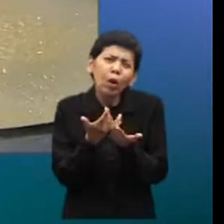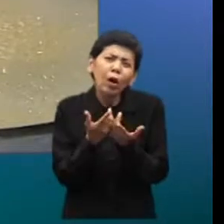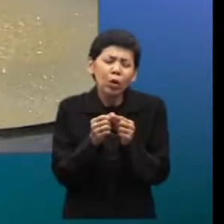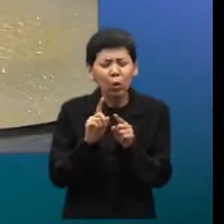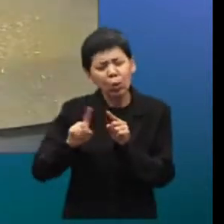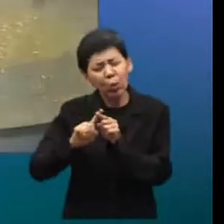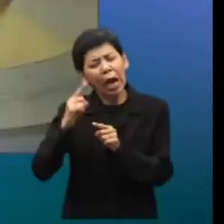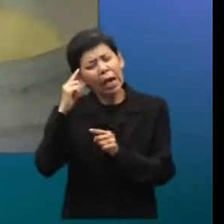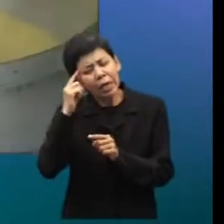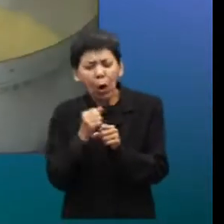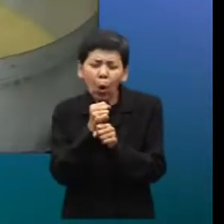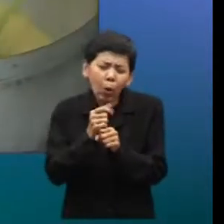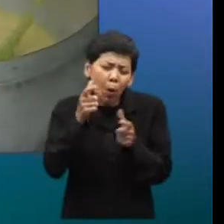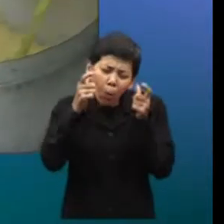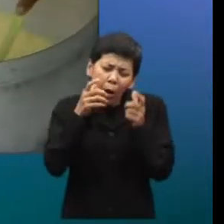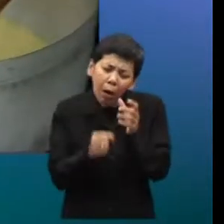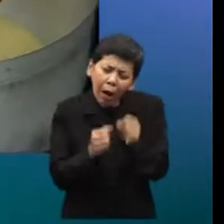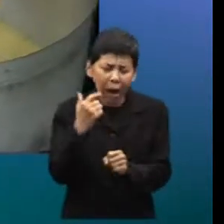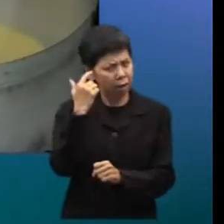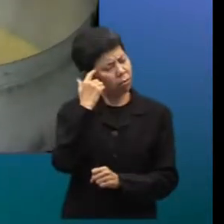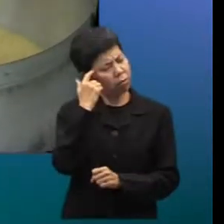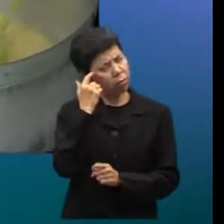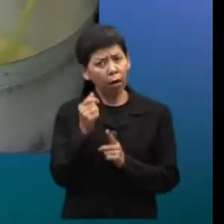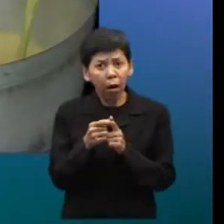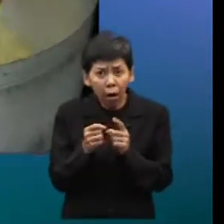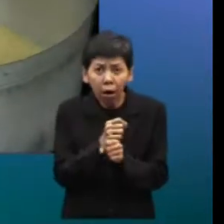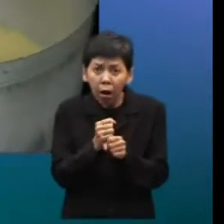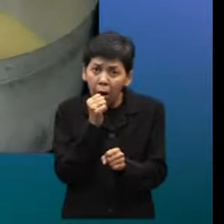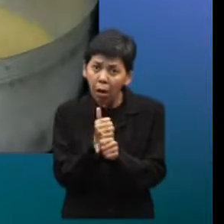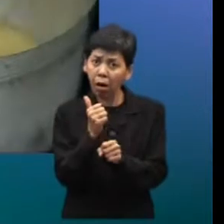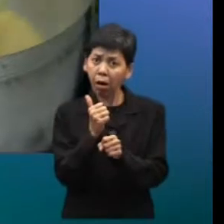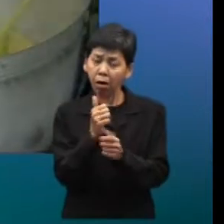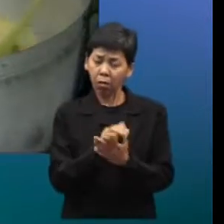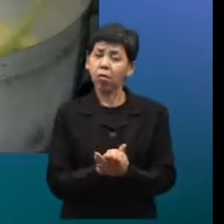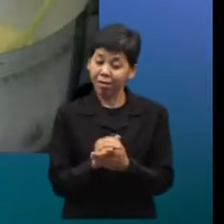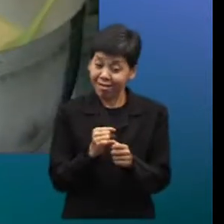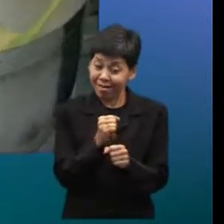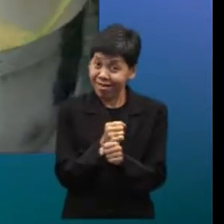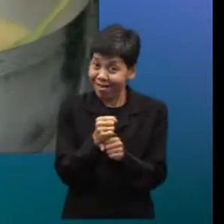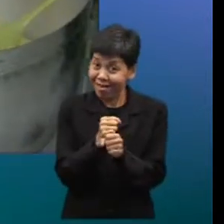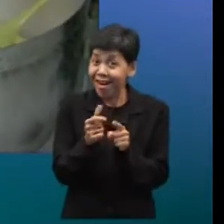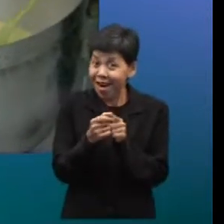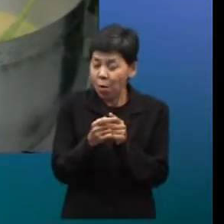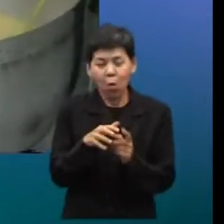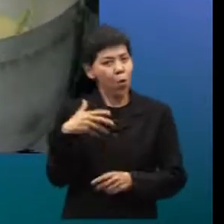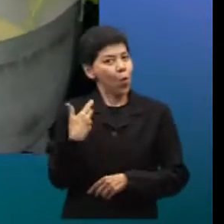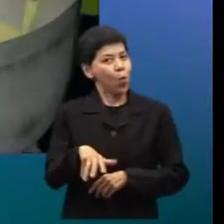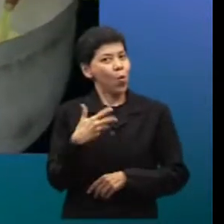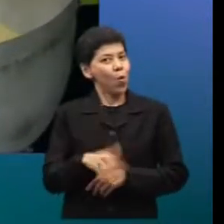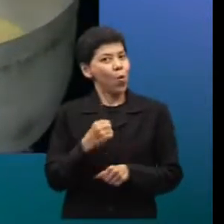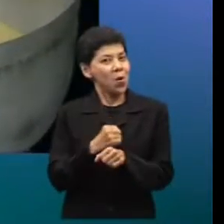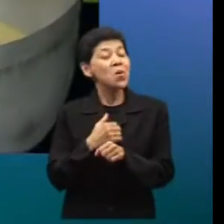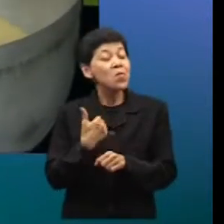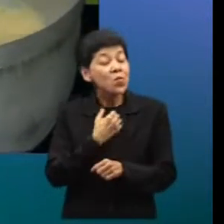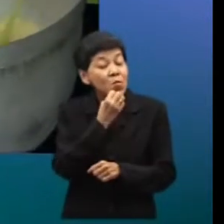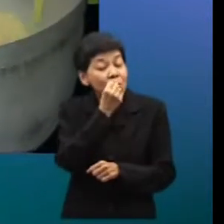ากันมากกว่าแต่นมข้าวโพดนี่ไม่ยักก็เคยได้ยินสำหรับที่มาของน้ำนมข้าวโพดนี่ก็ไม่ธรรมดาเลยนะครับ